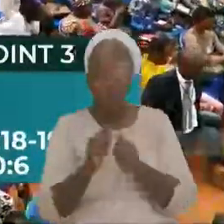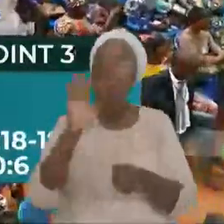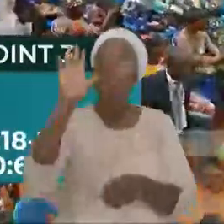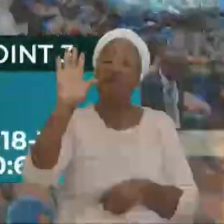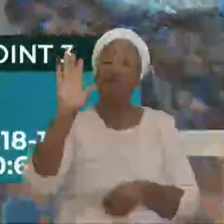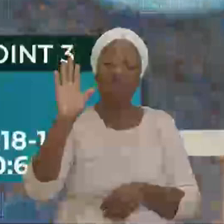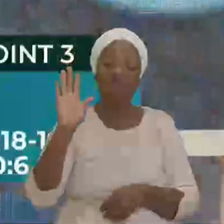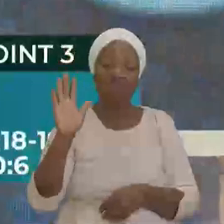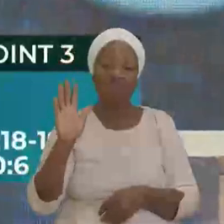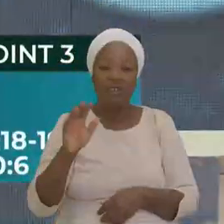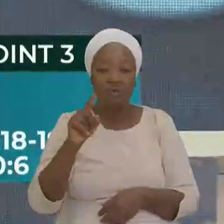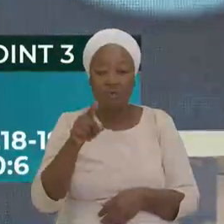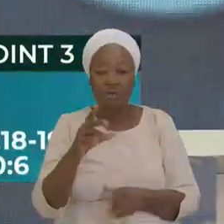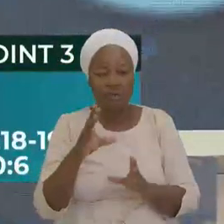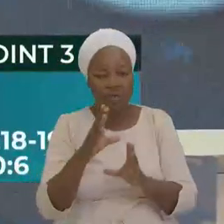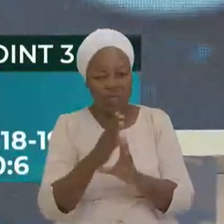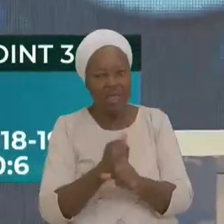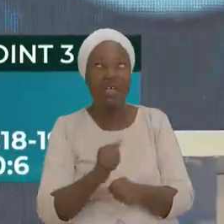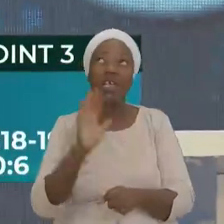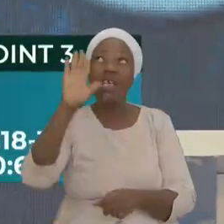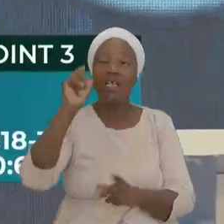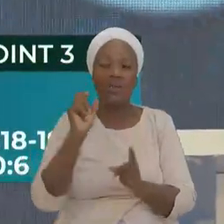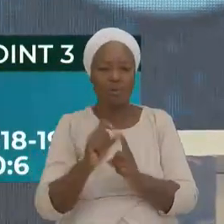Et si tu veux régner avec lui,